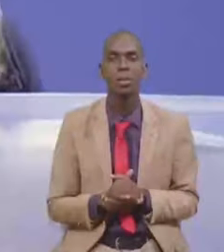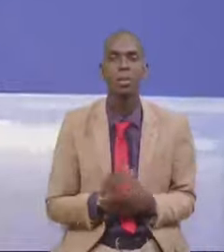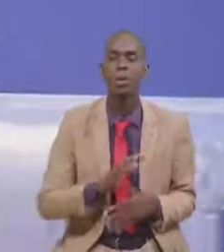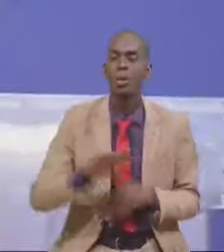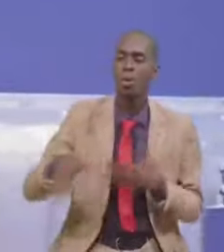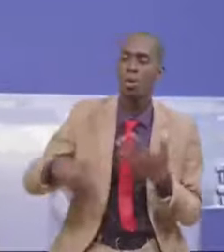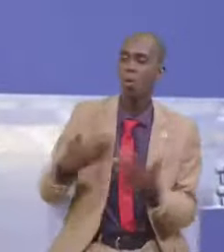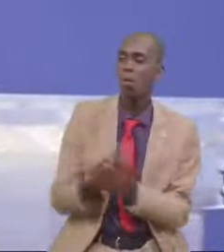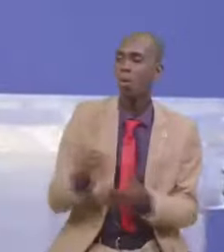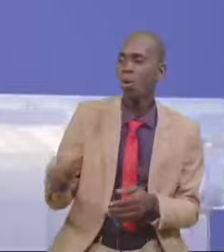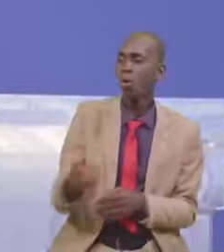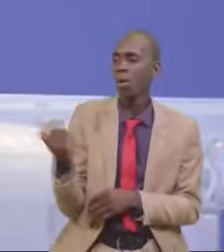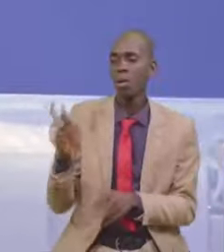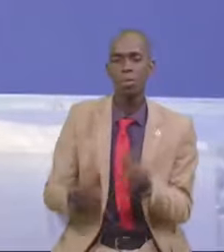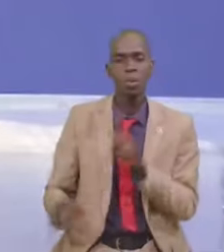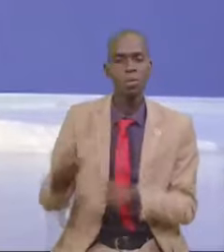Les autres ont écouté.